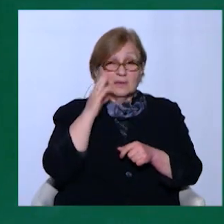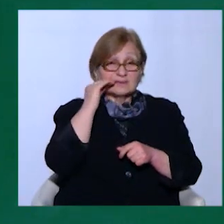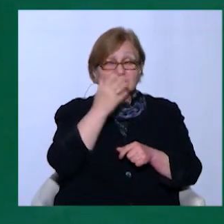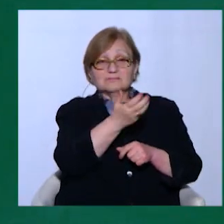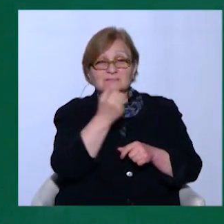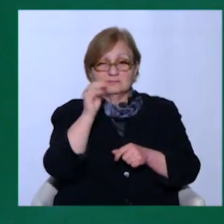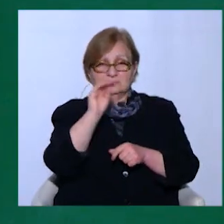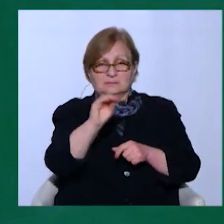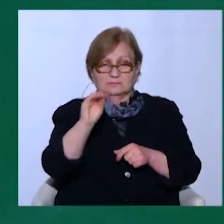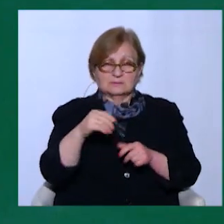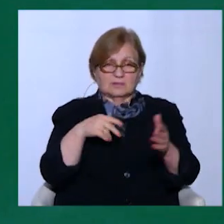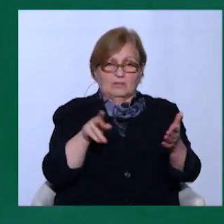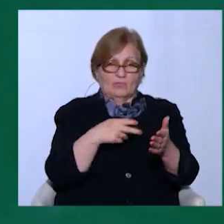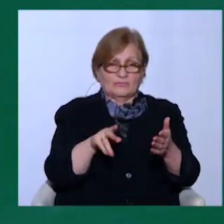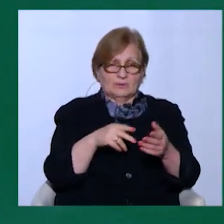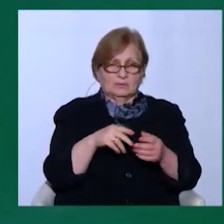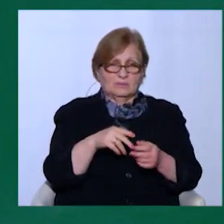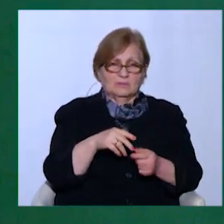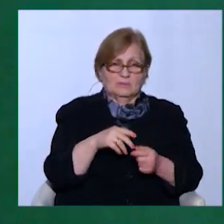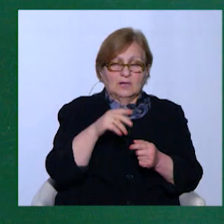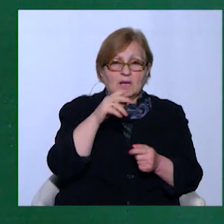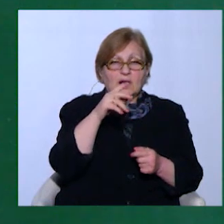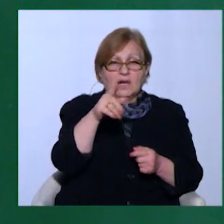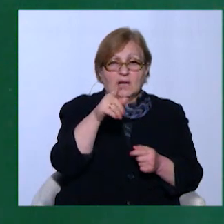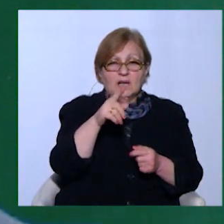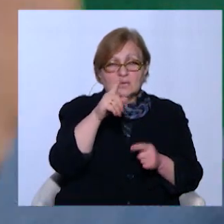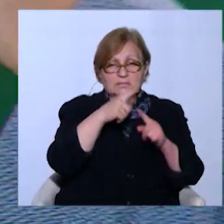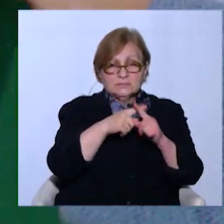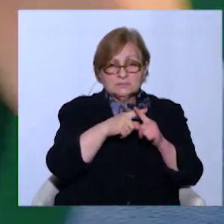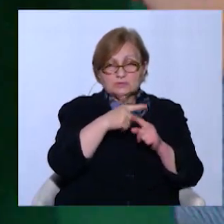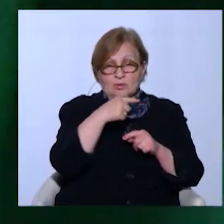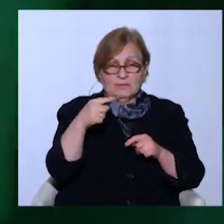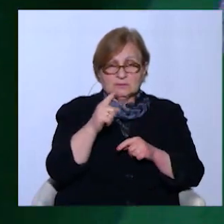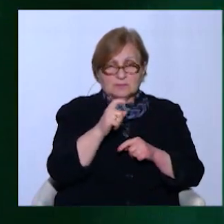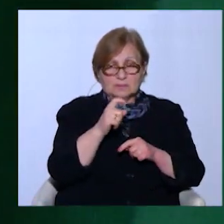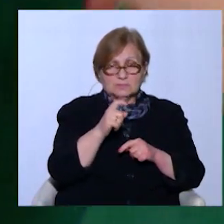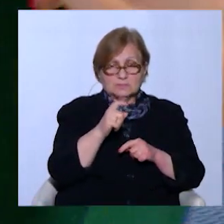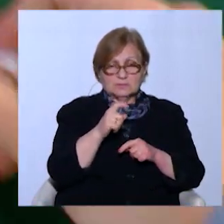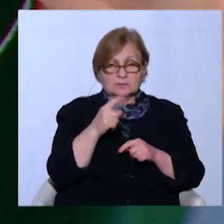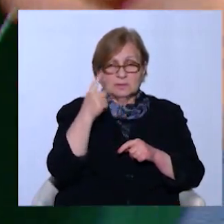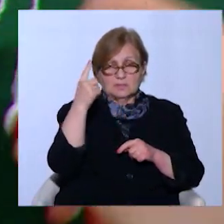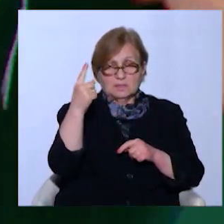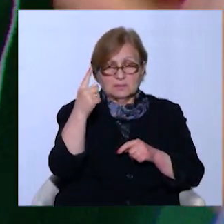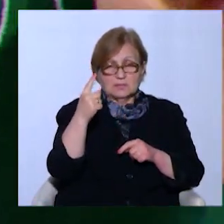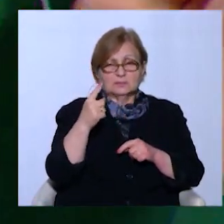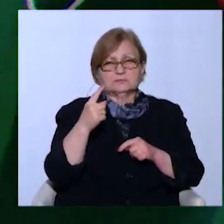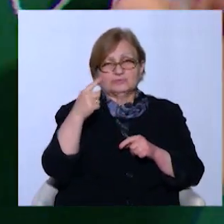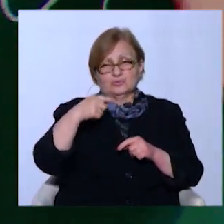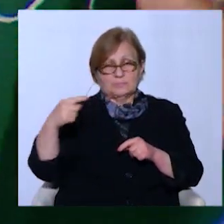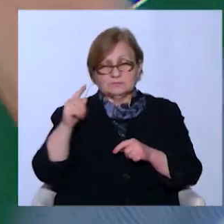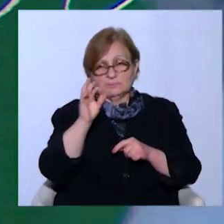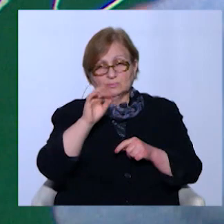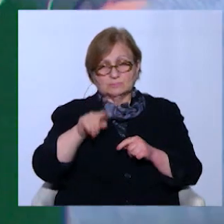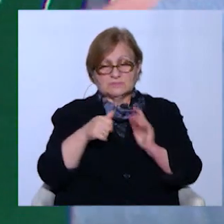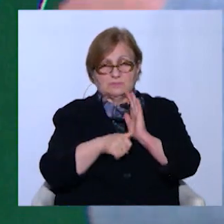რიცხვითი მნიშვნელობები და გამოვიანგარიშოთ. X ისე შეფარდება A-ს, როგორც 1 შეფარდება